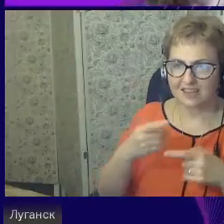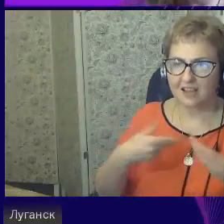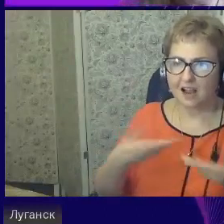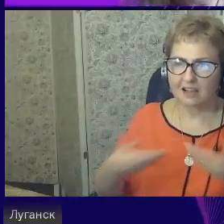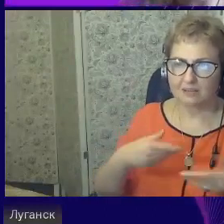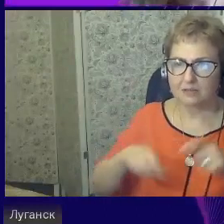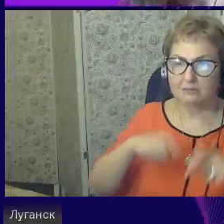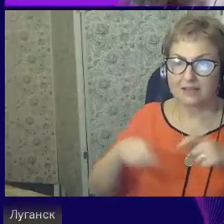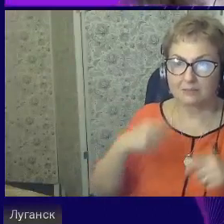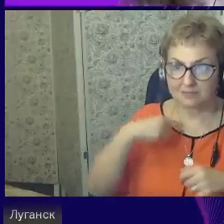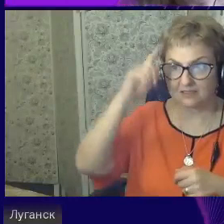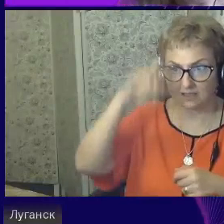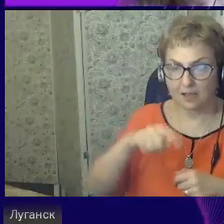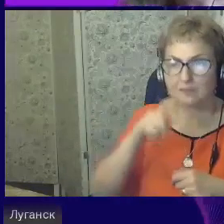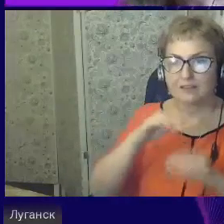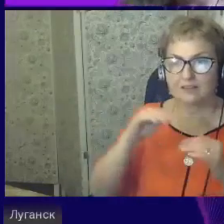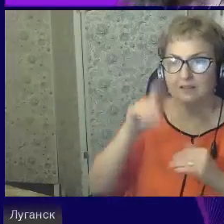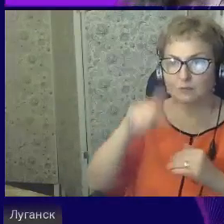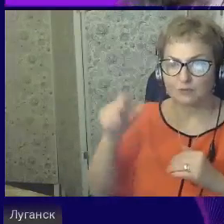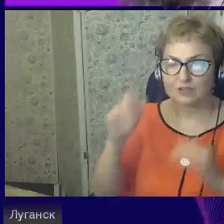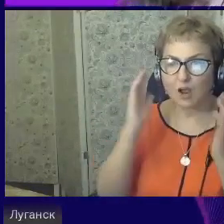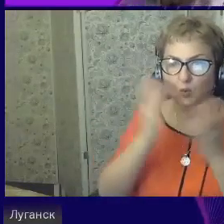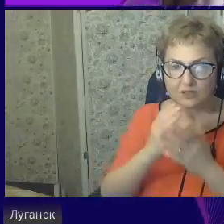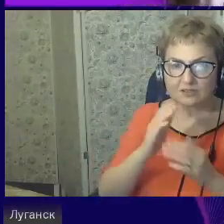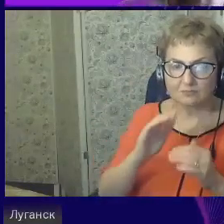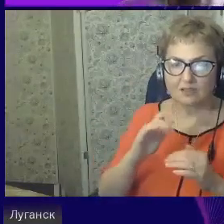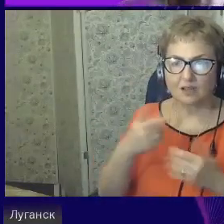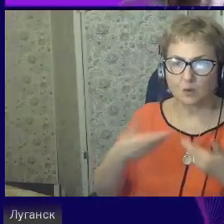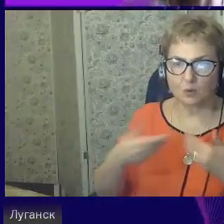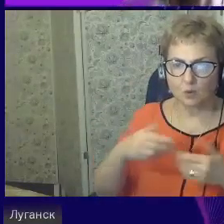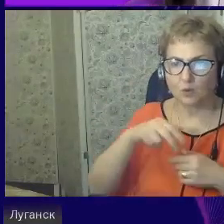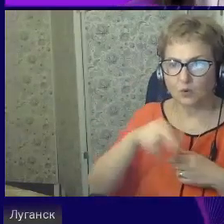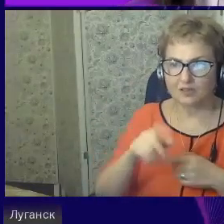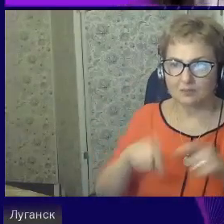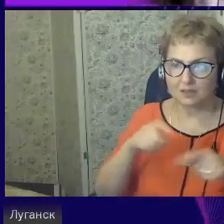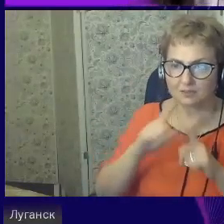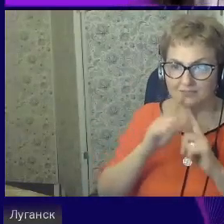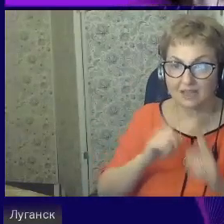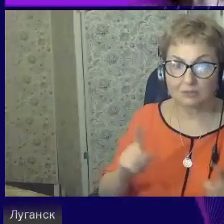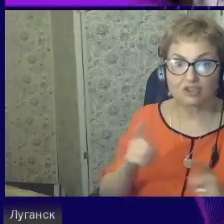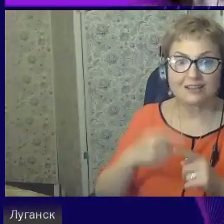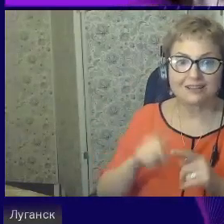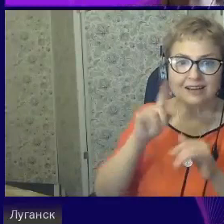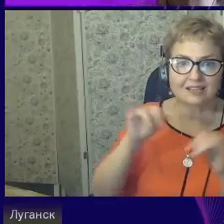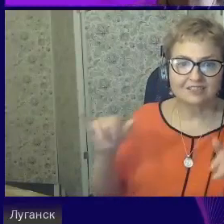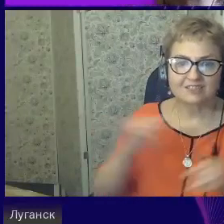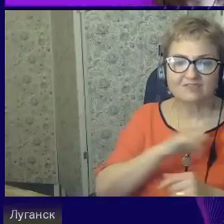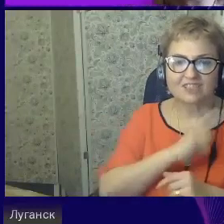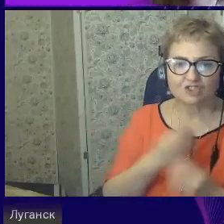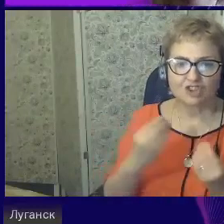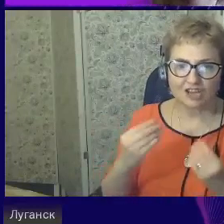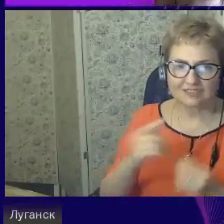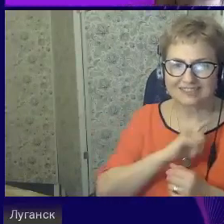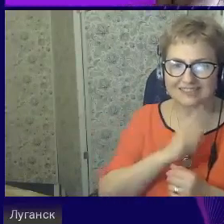знаем, что люди с аутизмом иногда ходят и бегают, ну, несколько необычно. Вот, это развитие физических качеств, силы, быстроты,